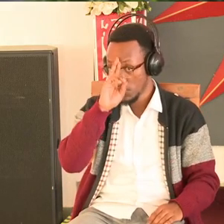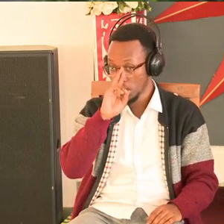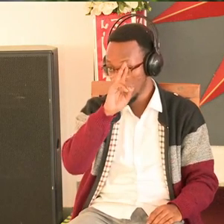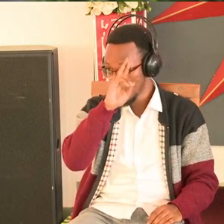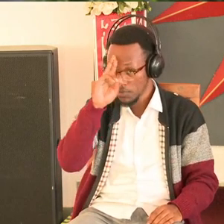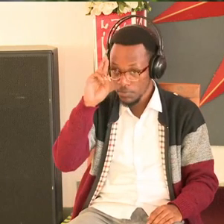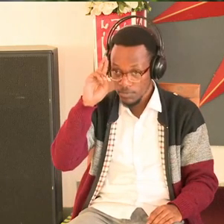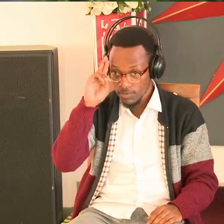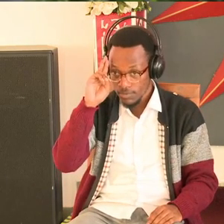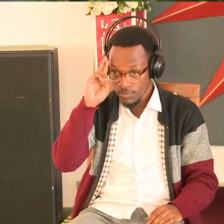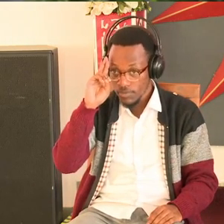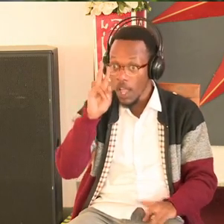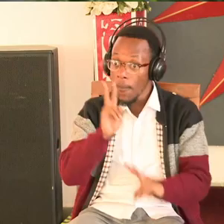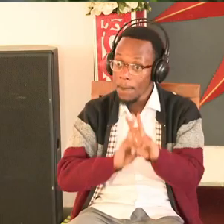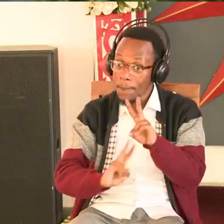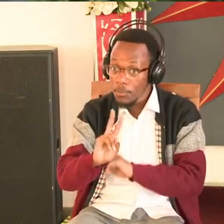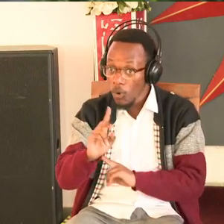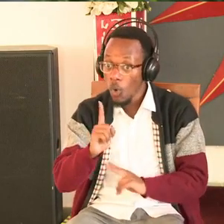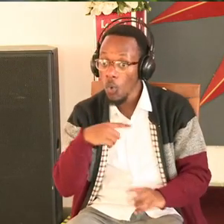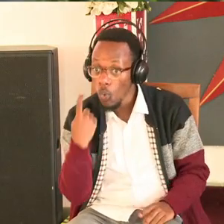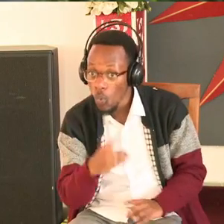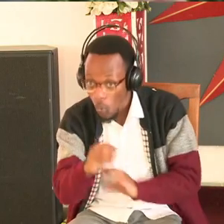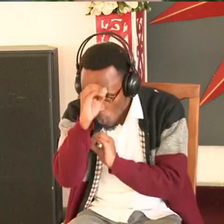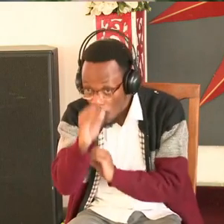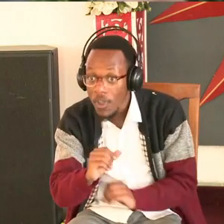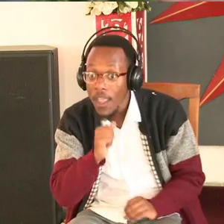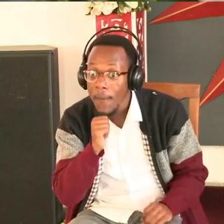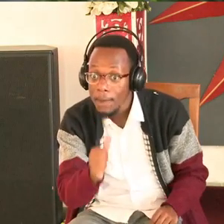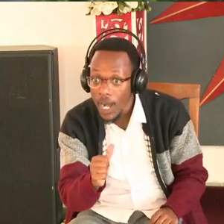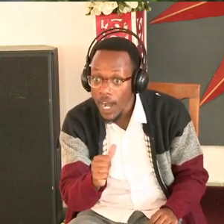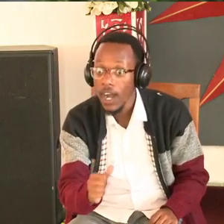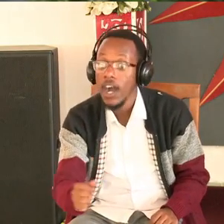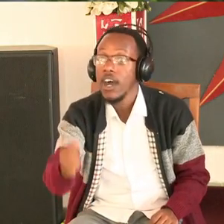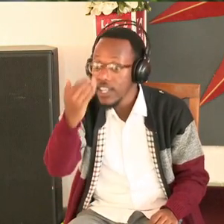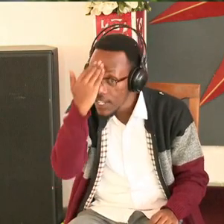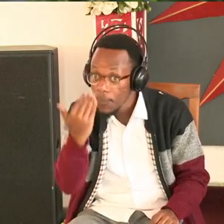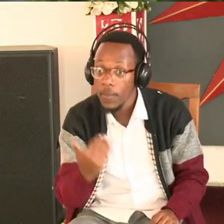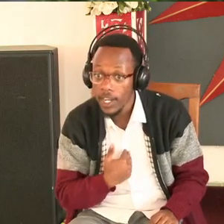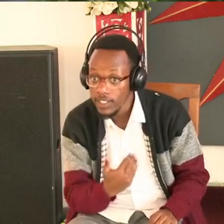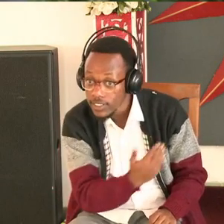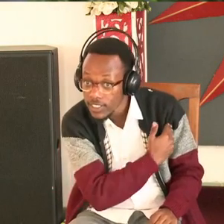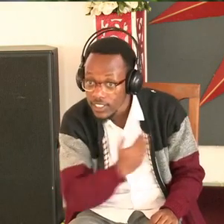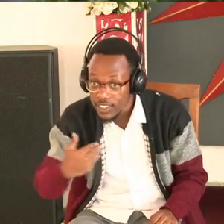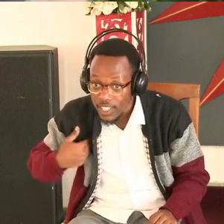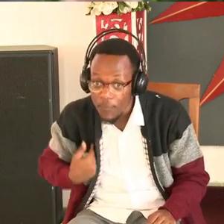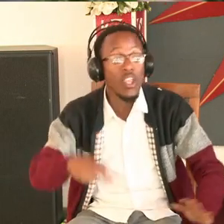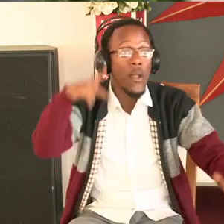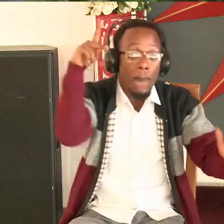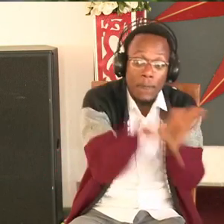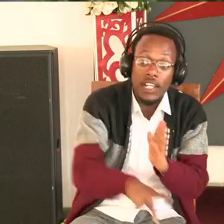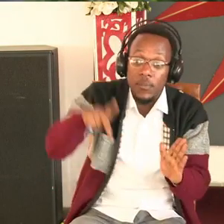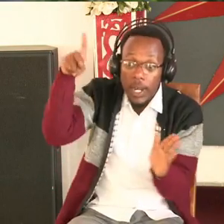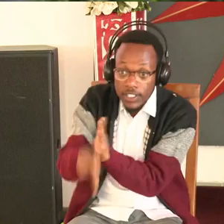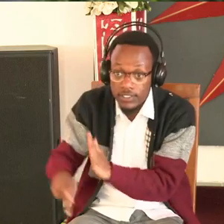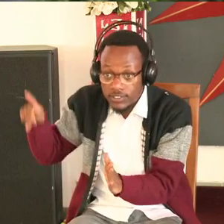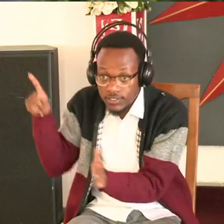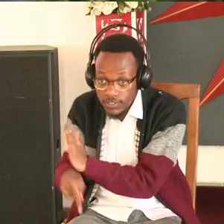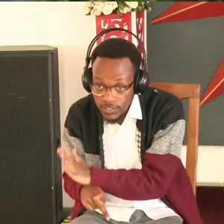ry'abaroma abo ntibari bafite uburenganzira na buke bwo kubaho amaraso y'abahowe